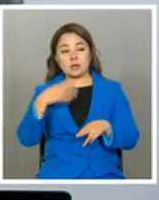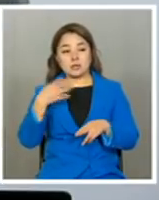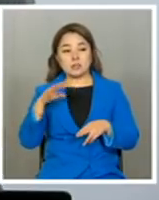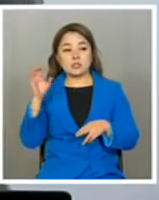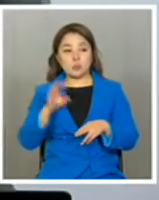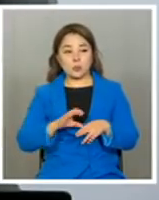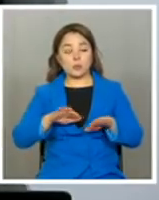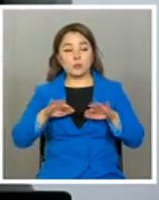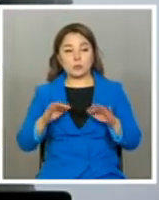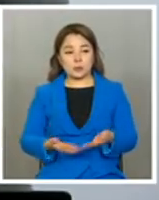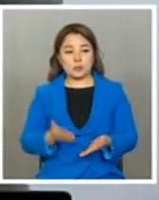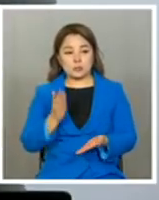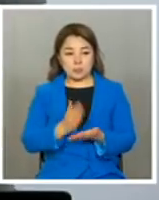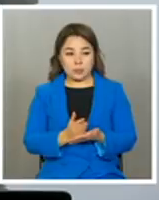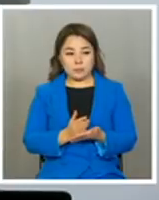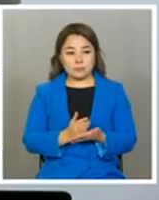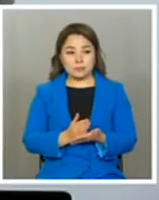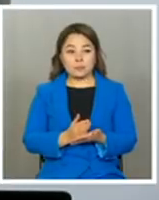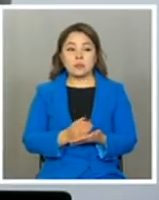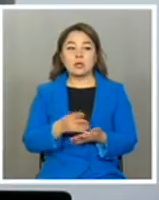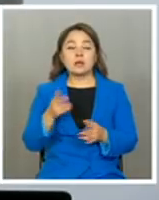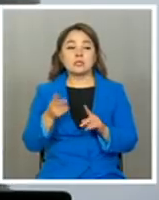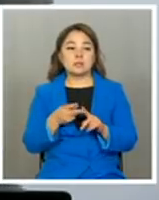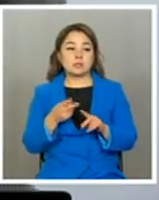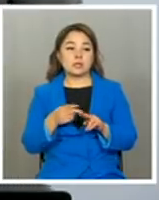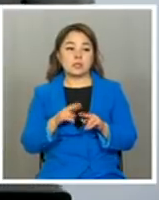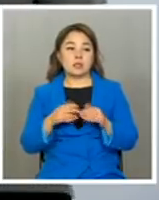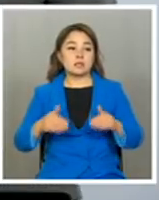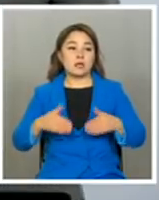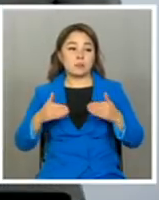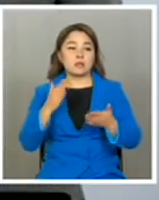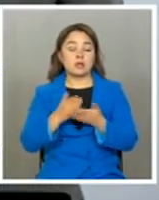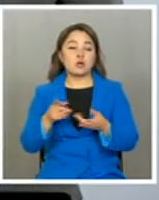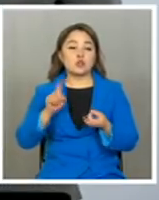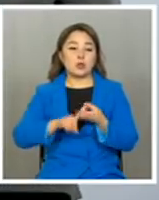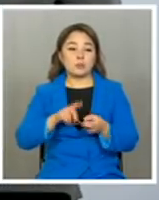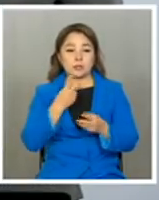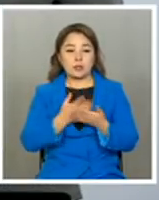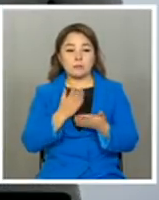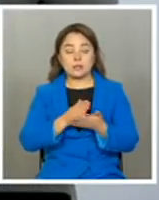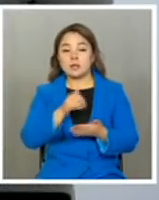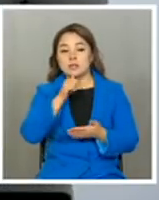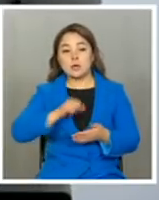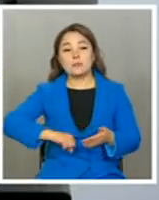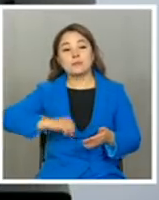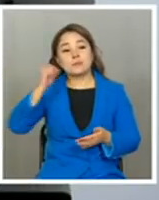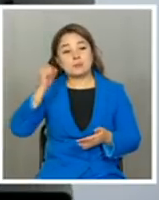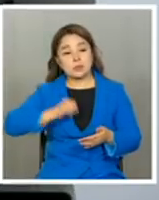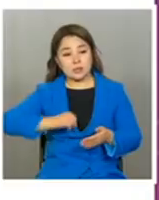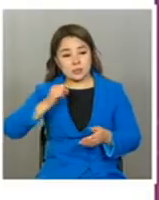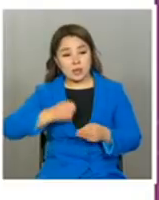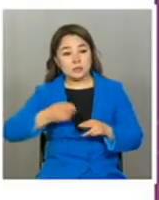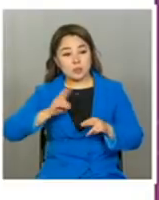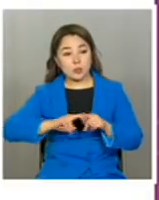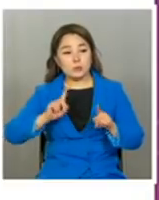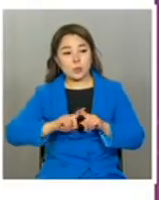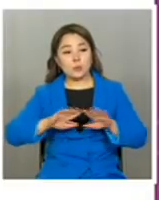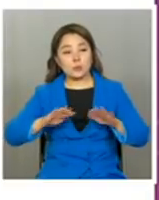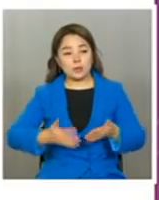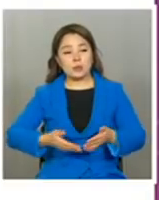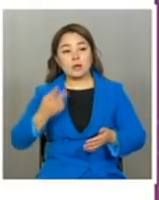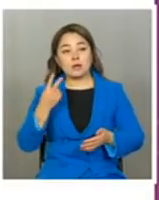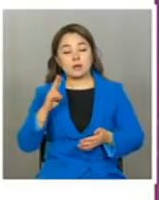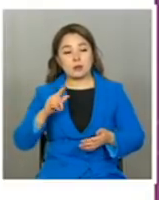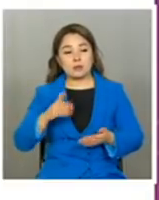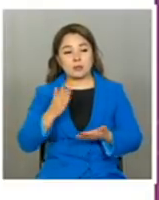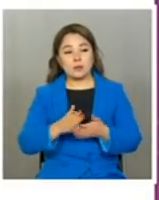секундта қажи бастады. Ал динамикалық жүктемеге байланысты тәжірибе жүргізген кезде, сыналушының қолы 2 кг